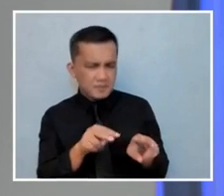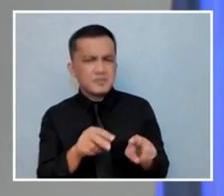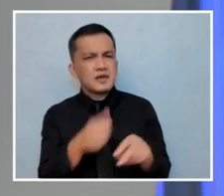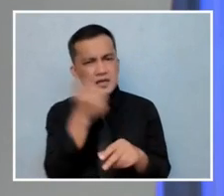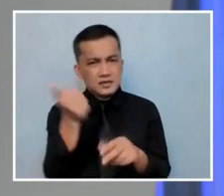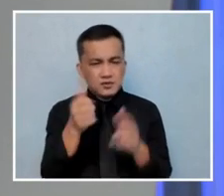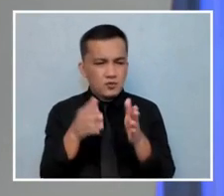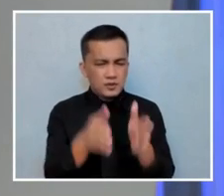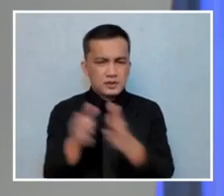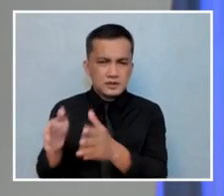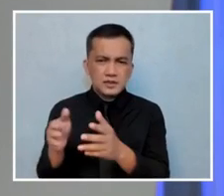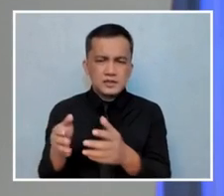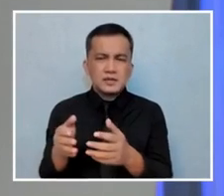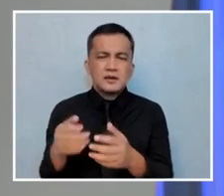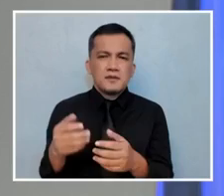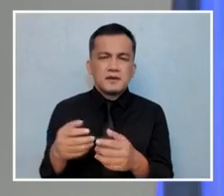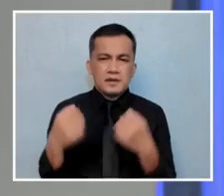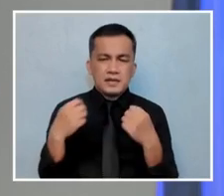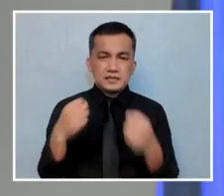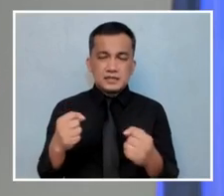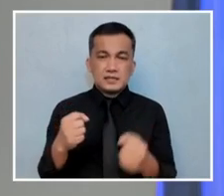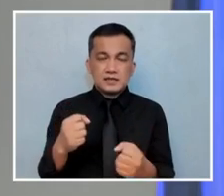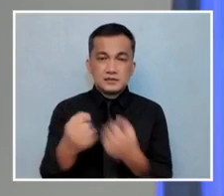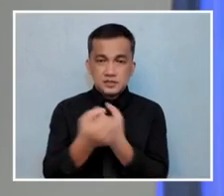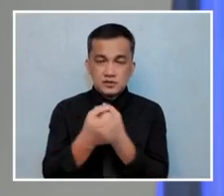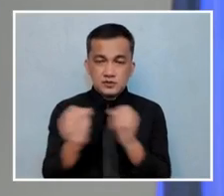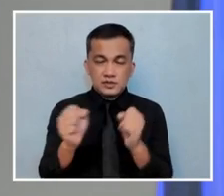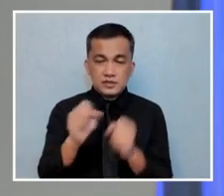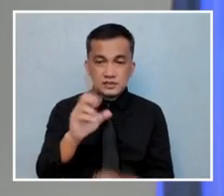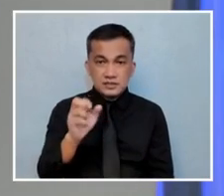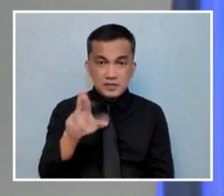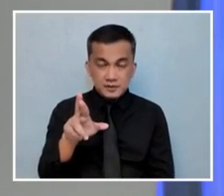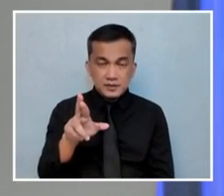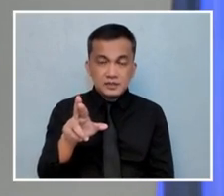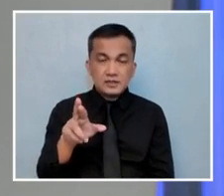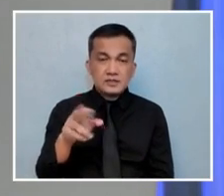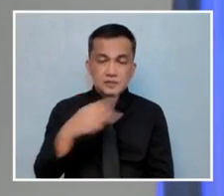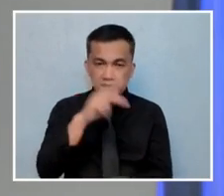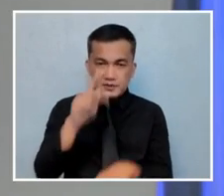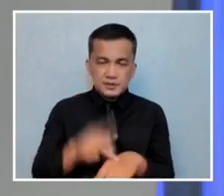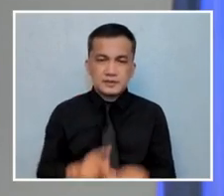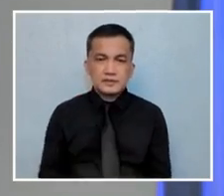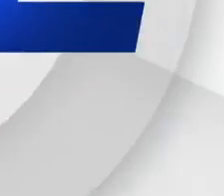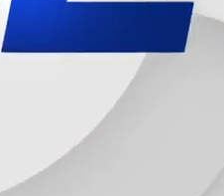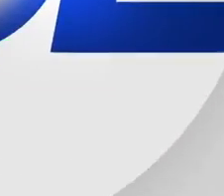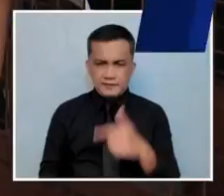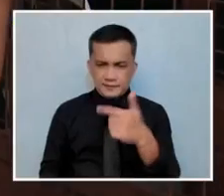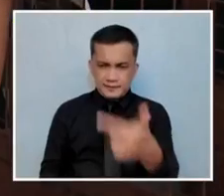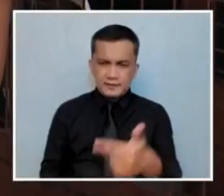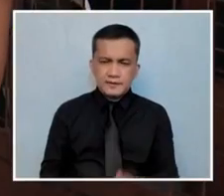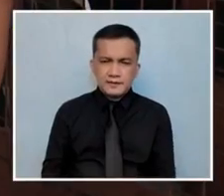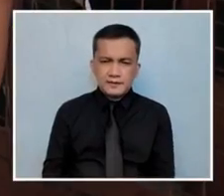ang cybersecurity sa ating bansa. Nagpapatrol, Warren De Guzman.